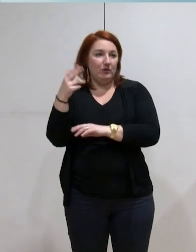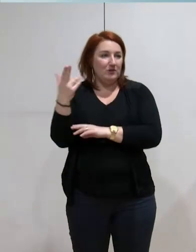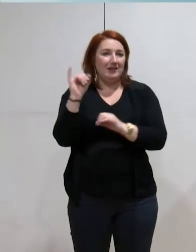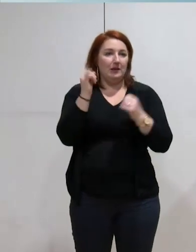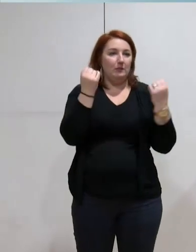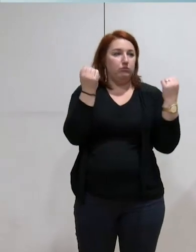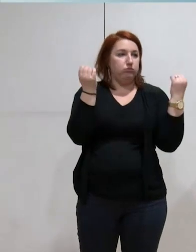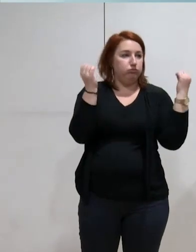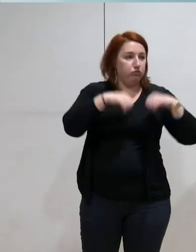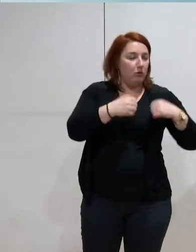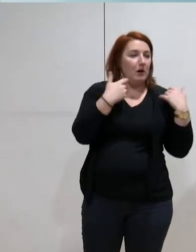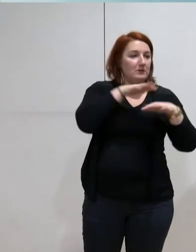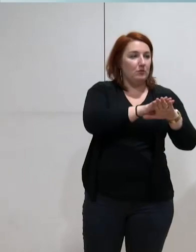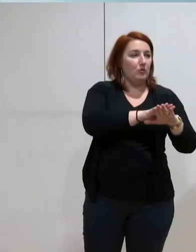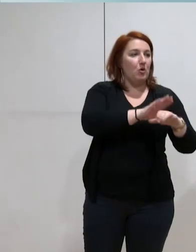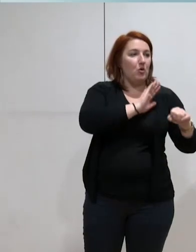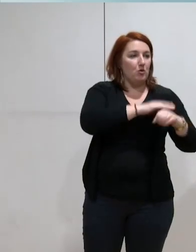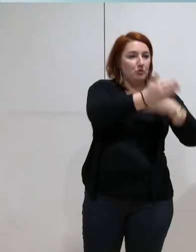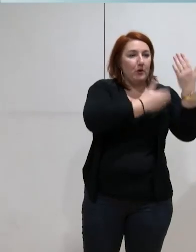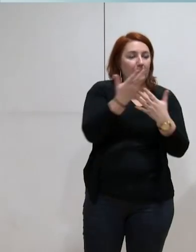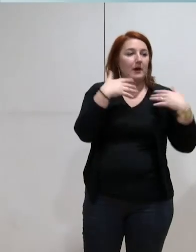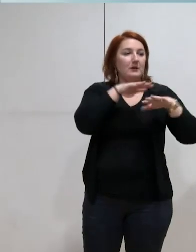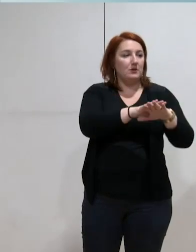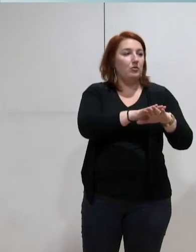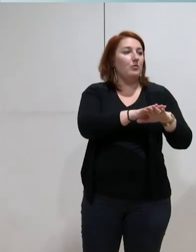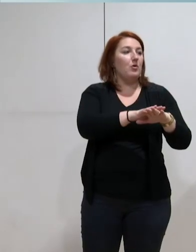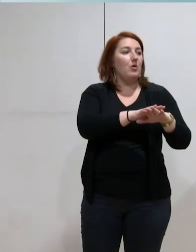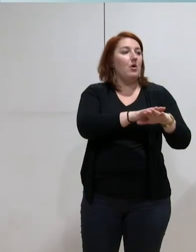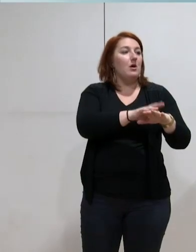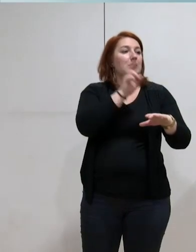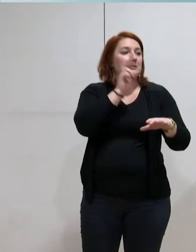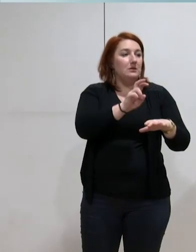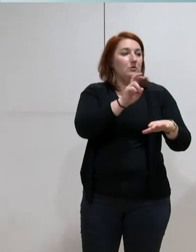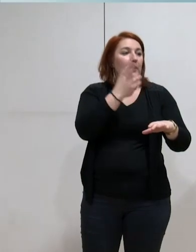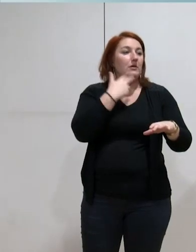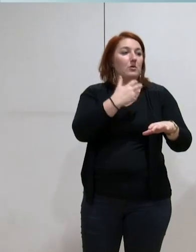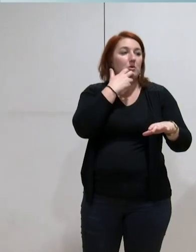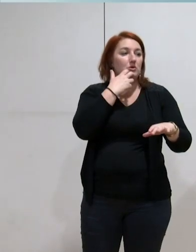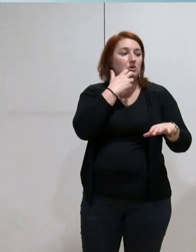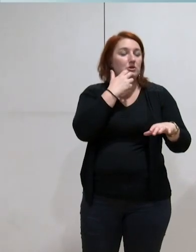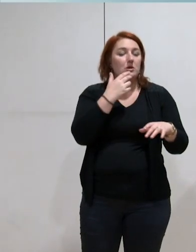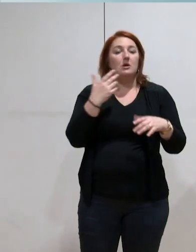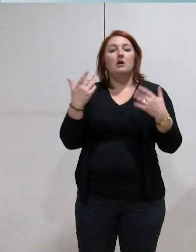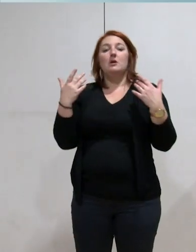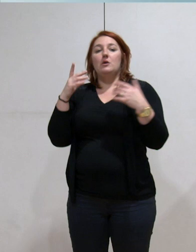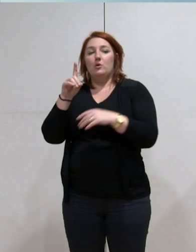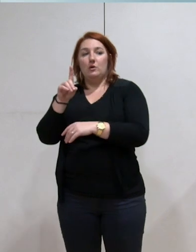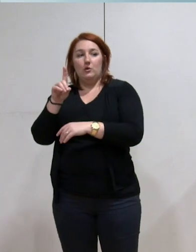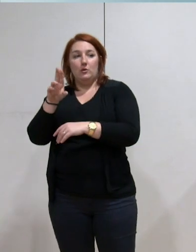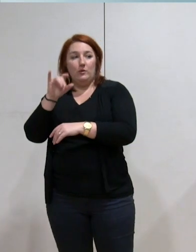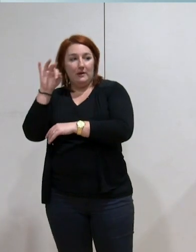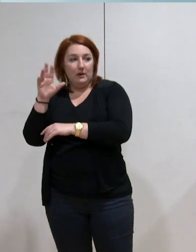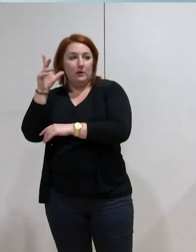udi société civile rassemblement de gauche et de progrès rassemblement citoyen de la gauche et écologistes délibération adopté la 36 des